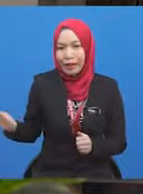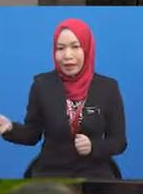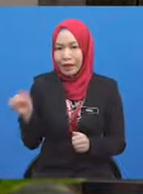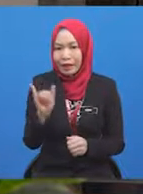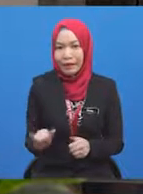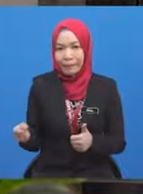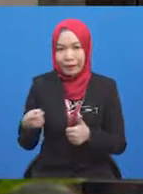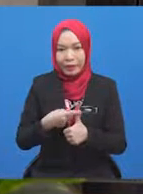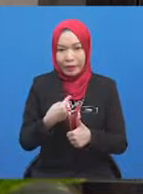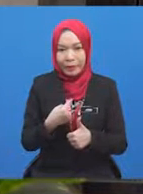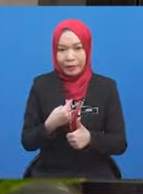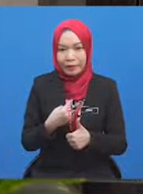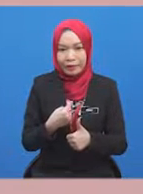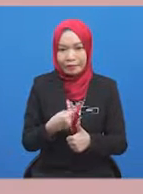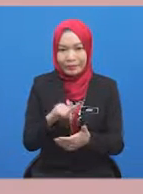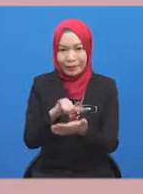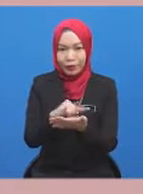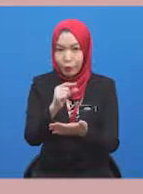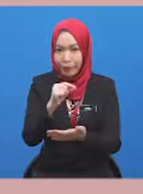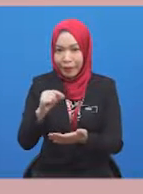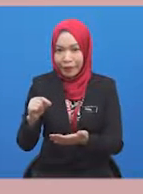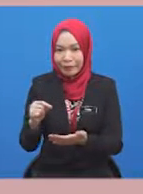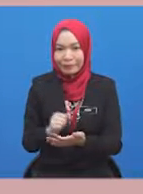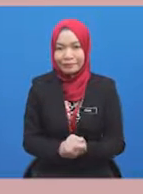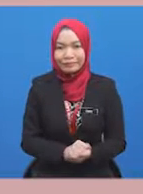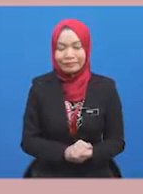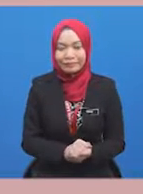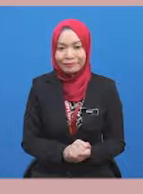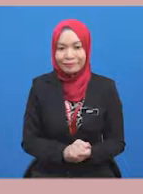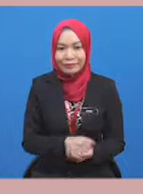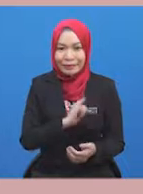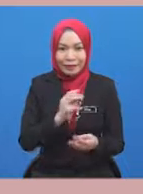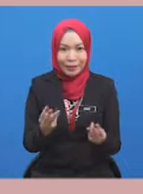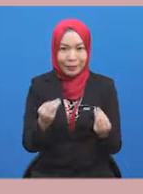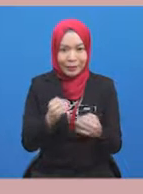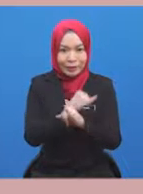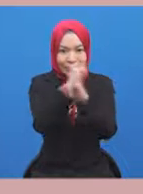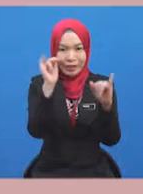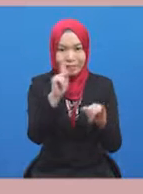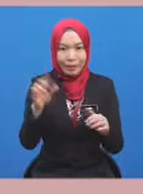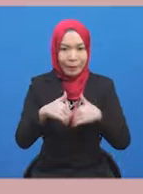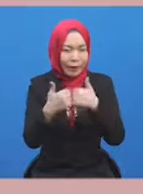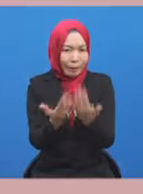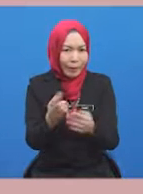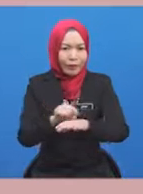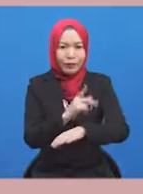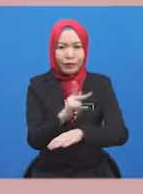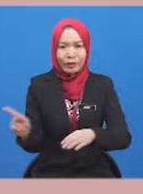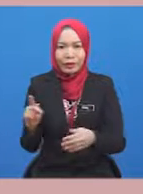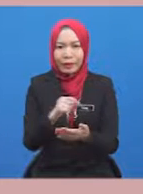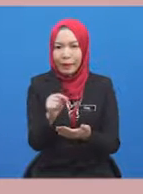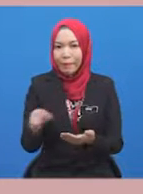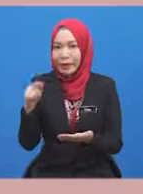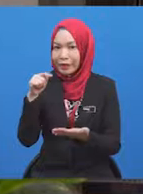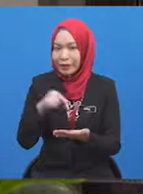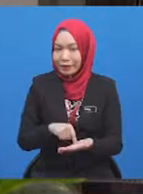iaitu Pen Tool. Mari cikgu jelaskan cara menggunakan Pen Tool dengan situasi yang